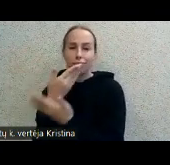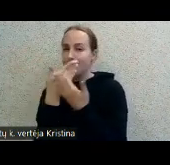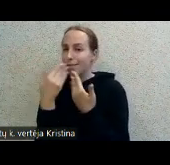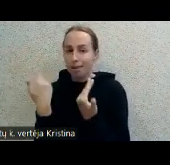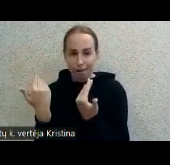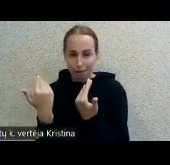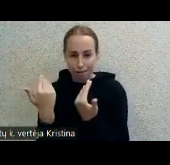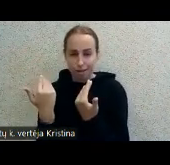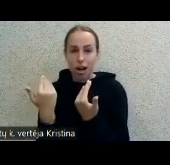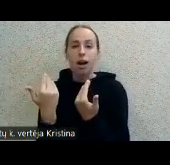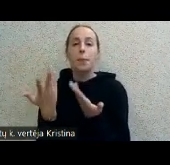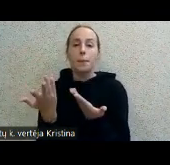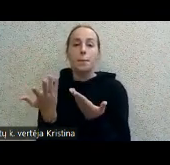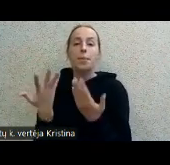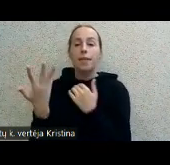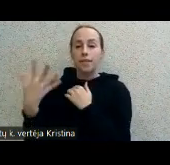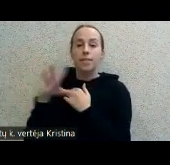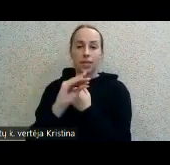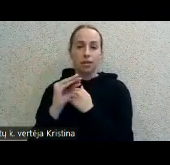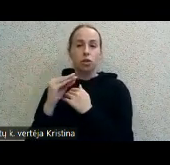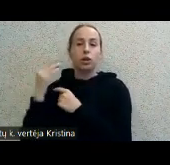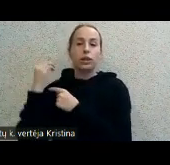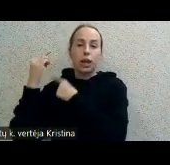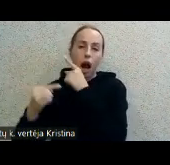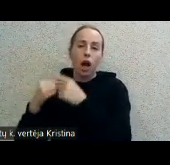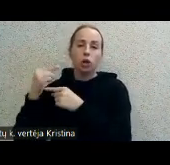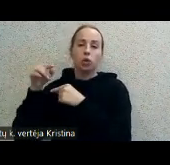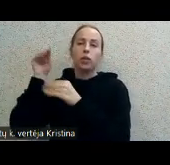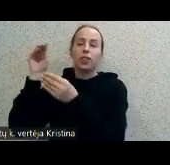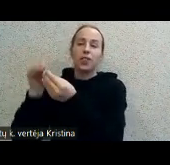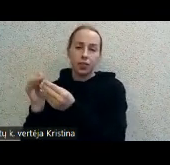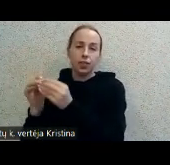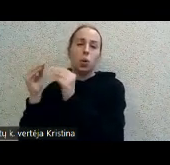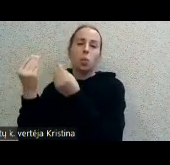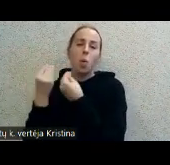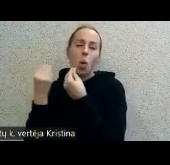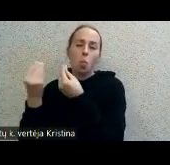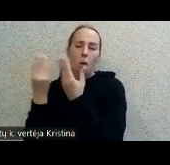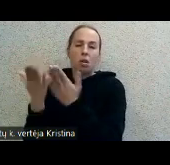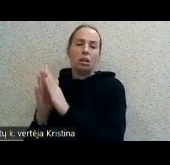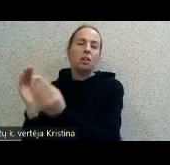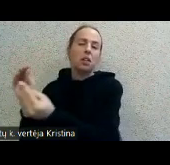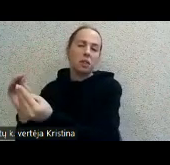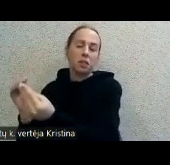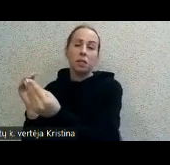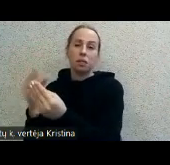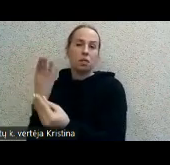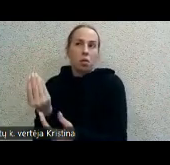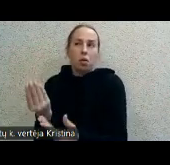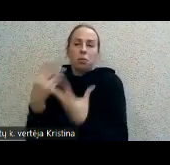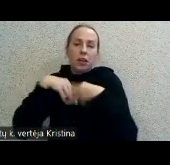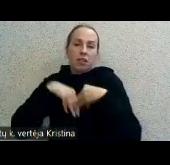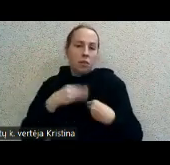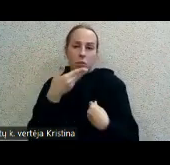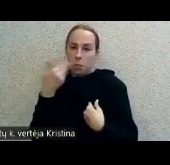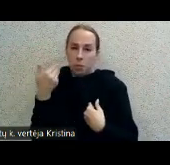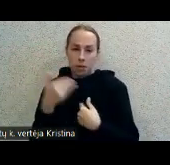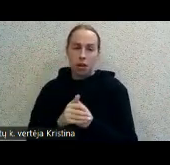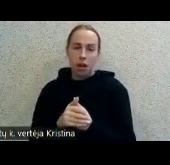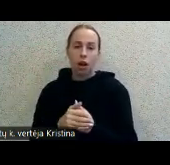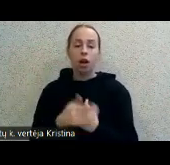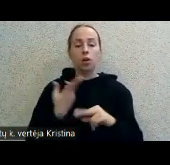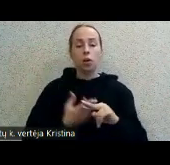Ir galima sakyti, visos kartos ten mokosi su tomis pačiomis knygomis, tai tikrai neįkvepia. Taigi mūsų pareiga